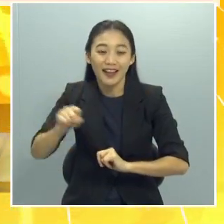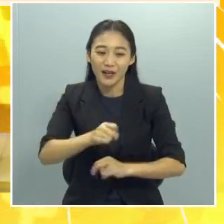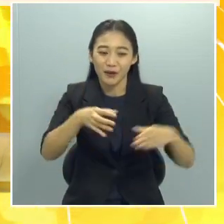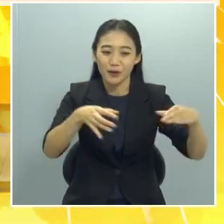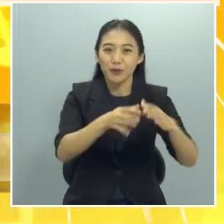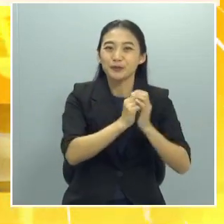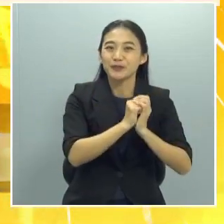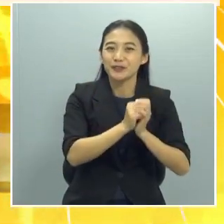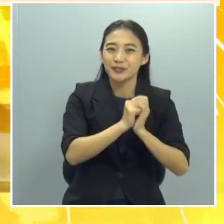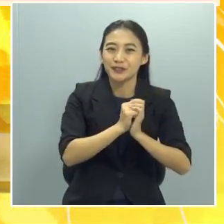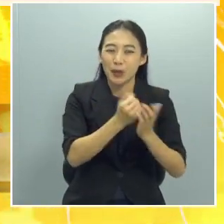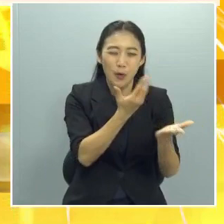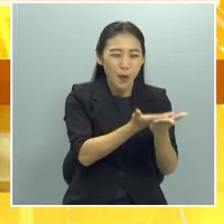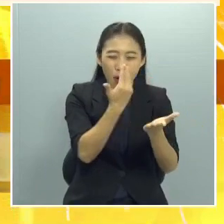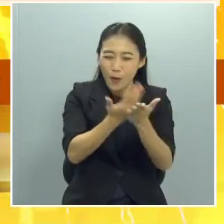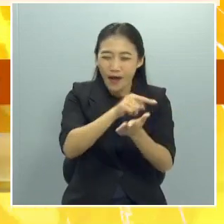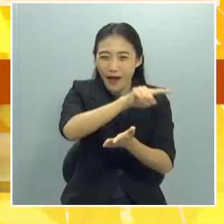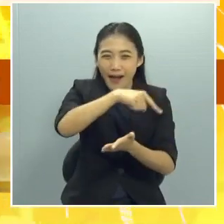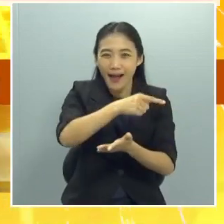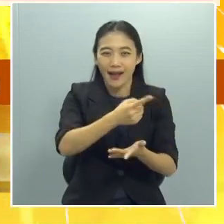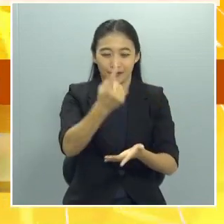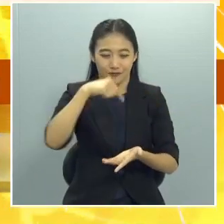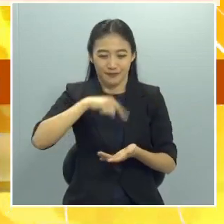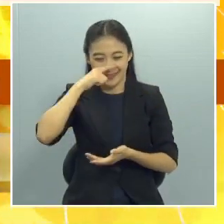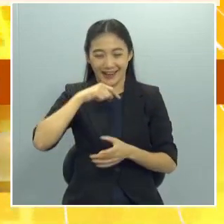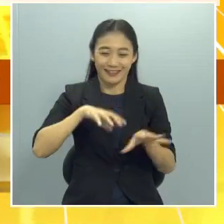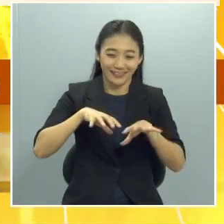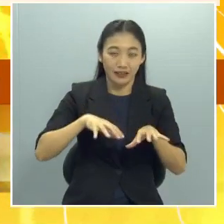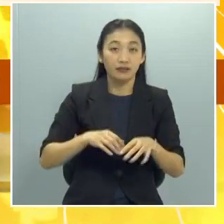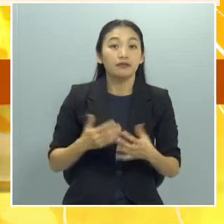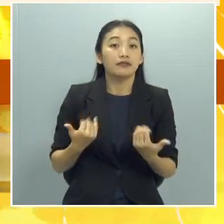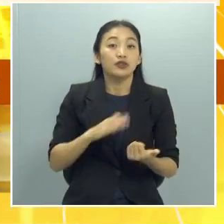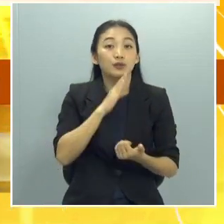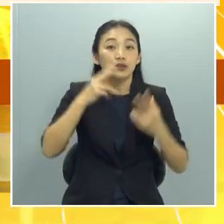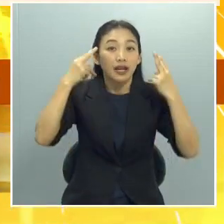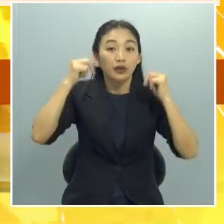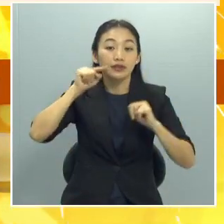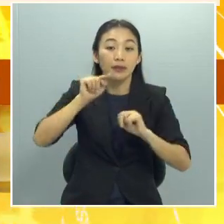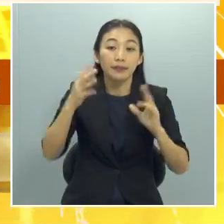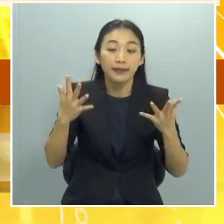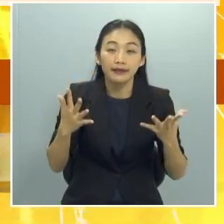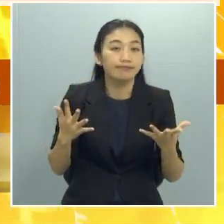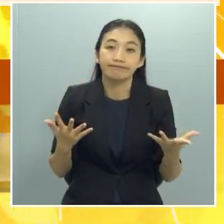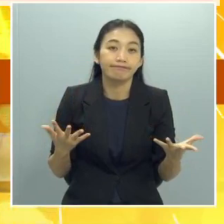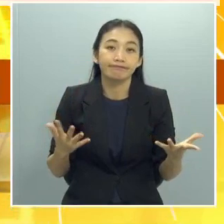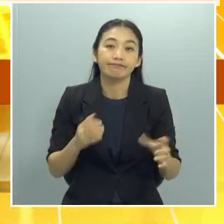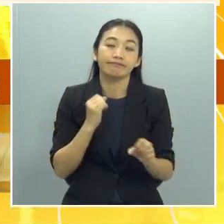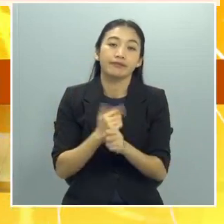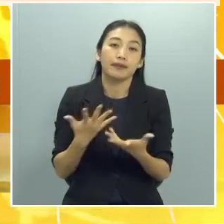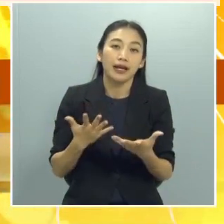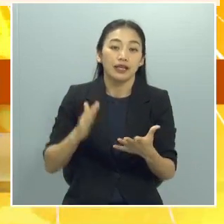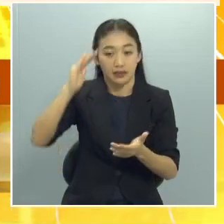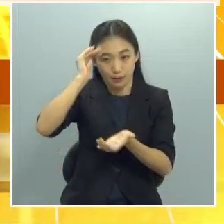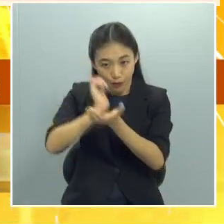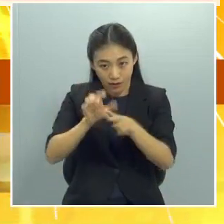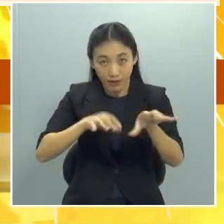สั่งการไม่อย่างนั้นตำรวจเขาจะดำเนินการอย่างนี้เหรอใครผิดไม่มีข้อละเป็นอันขาดแล้วก็บอก